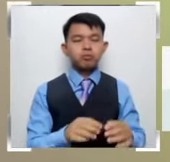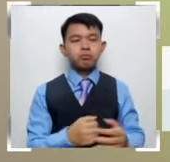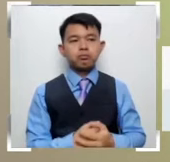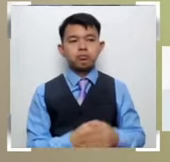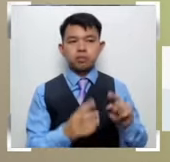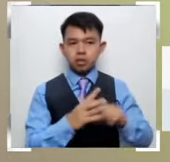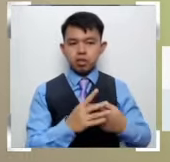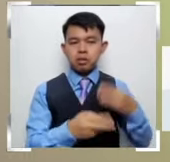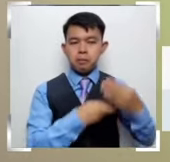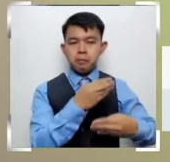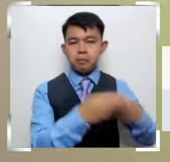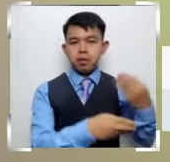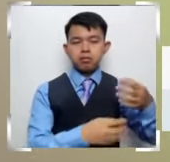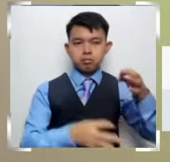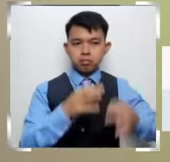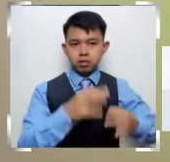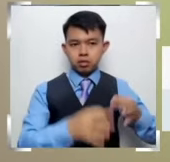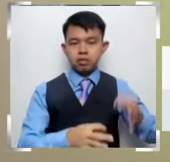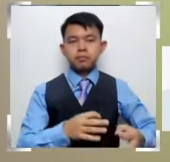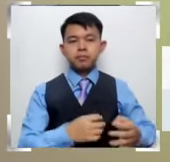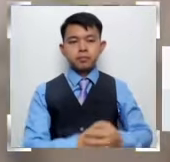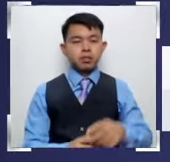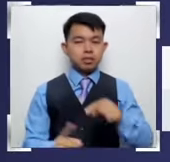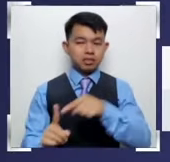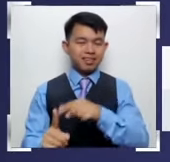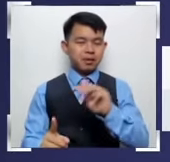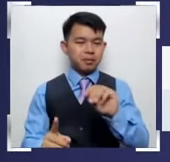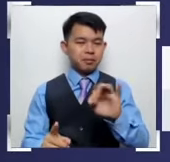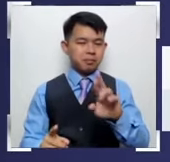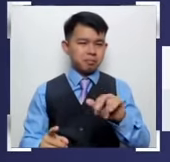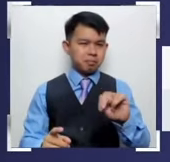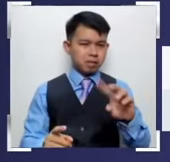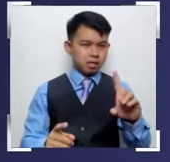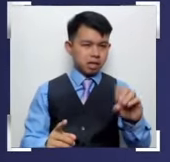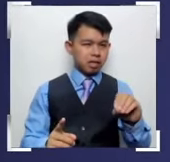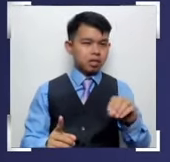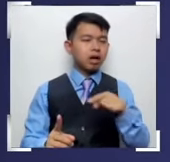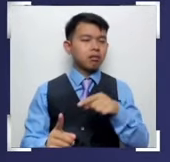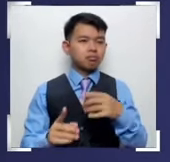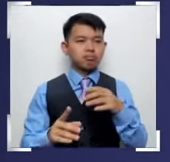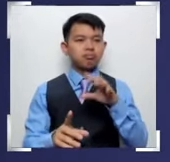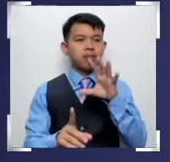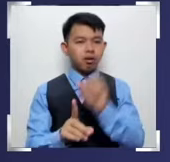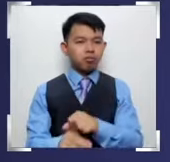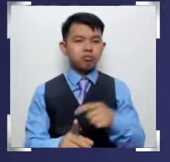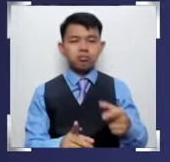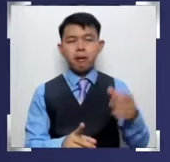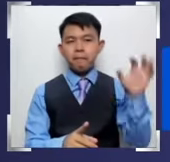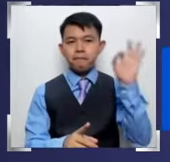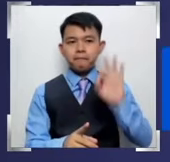Antique si Miranda bago nadakip nitong Biyernes. May kasama siya, yung nauna nga, yung tatlo, yun yung nauna